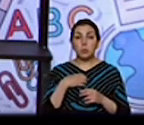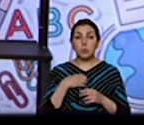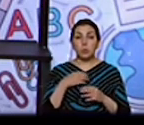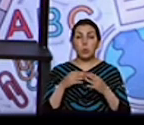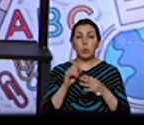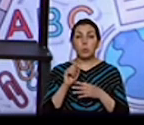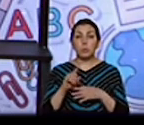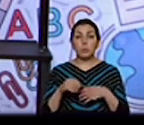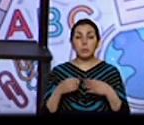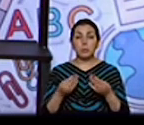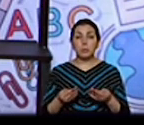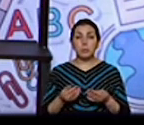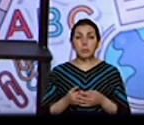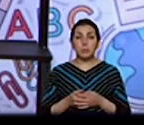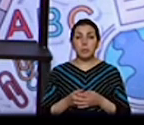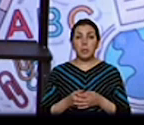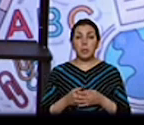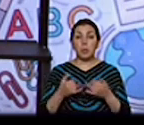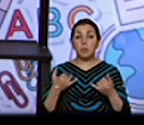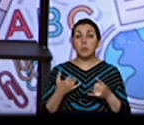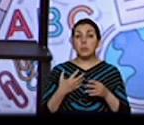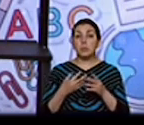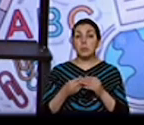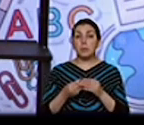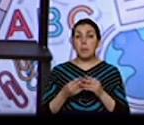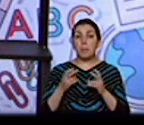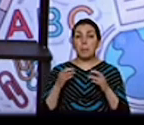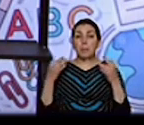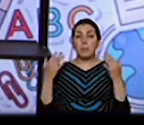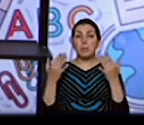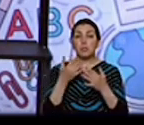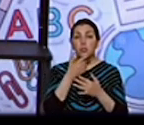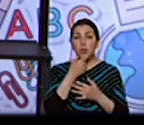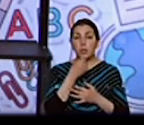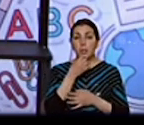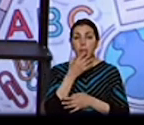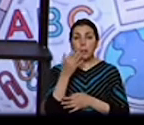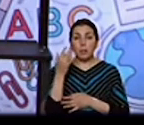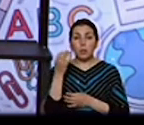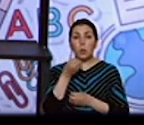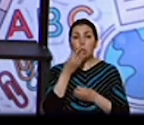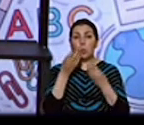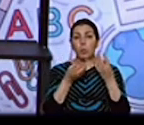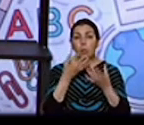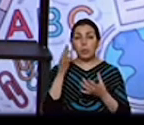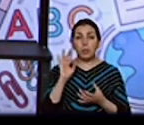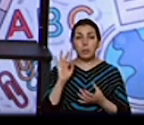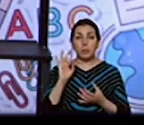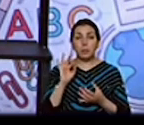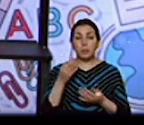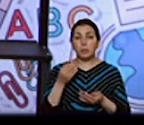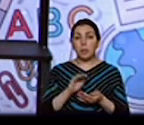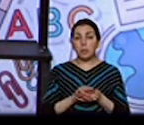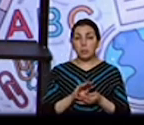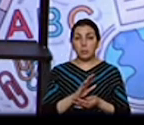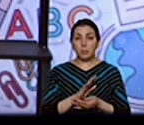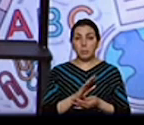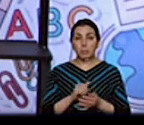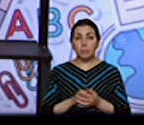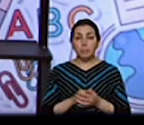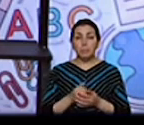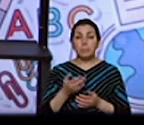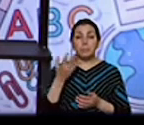bersam, bugun sizlar bilan manzarali daraxtlar va gullar haqida tanishib o'tdik. Qachon